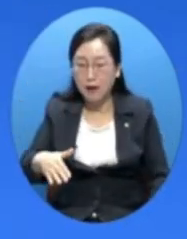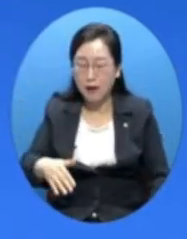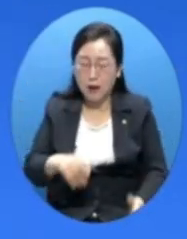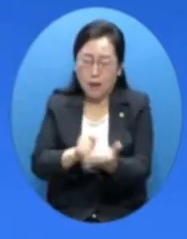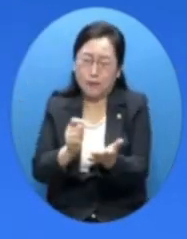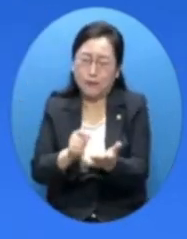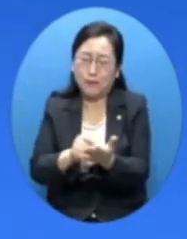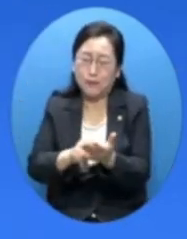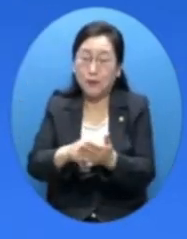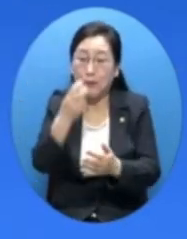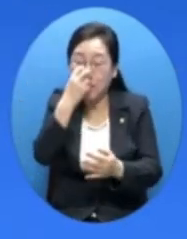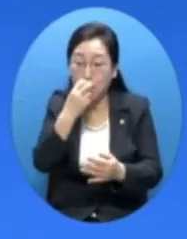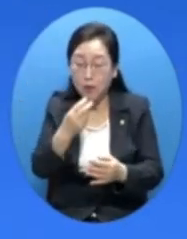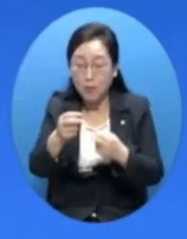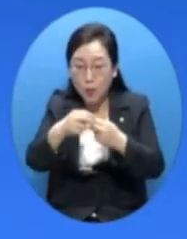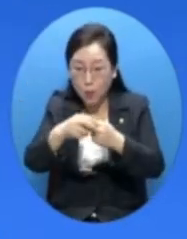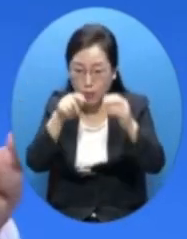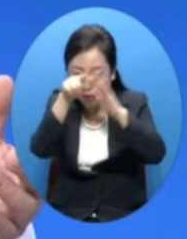너무 위독해서